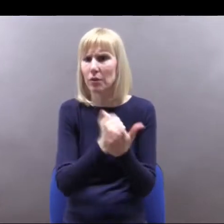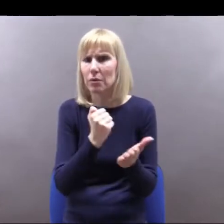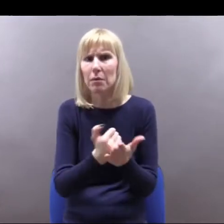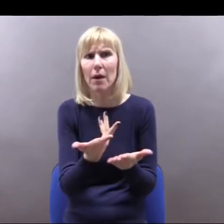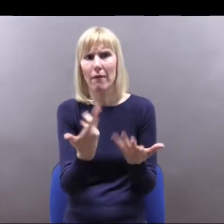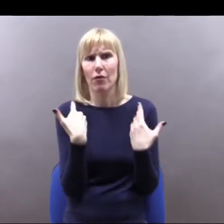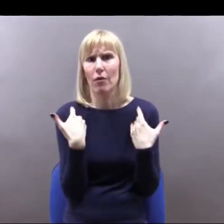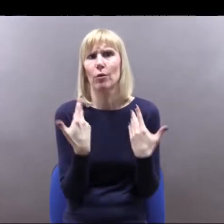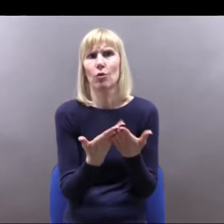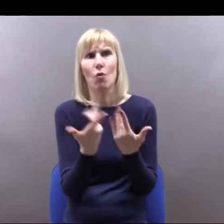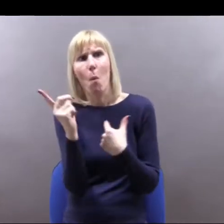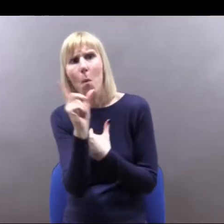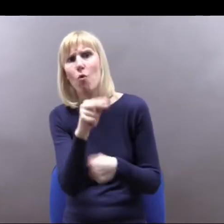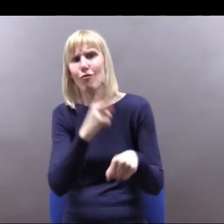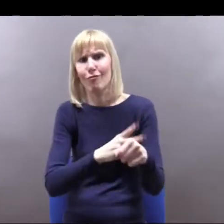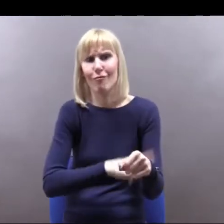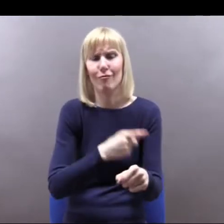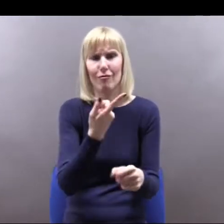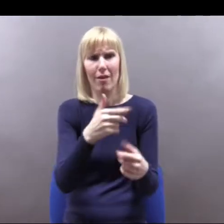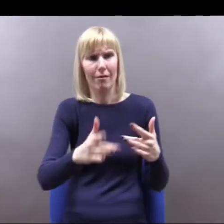najdrobniejszą albo najważniejszą sprawę w